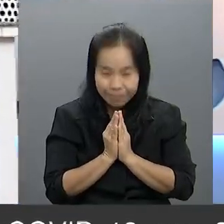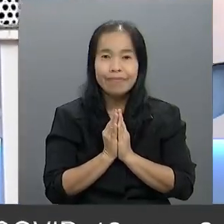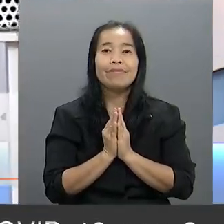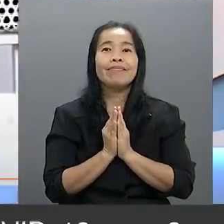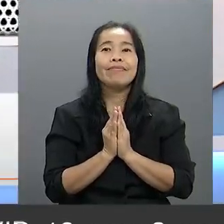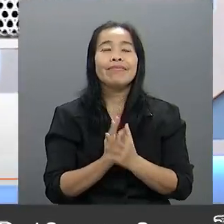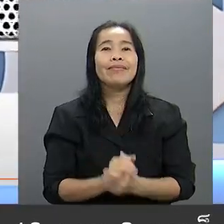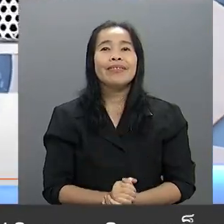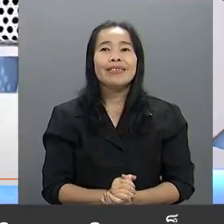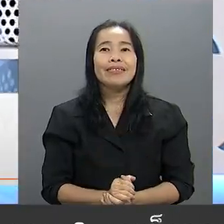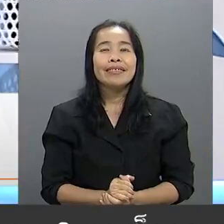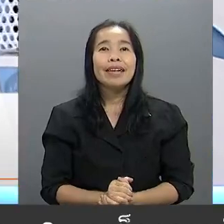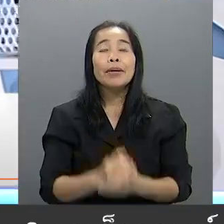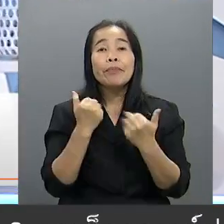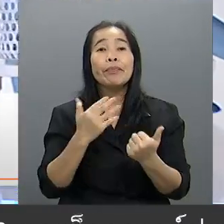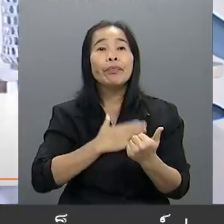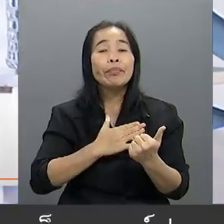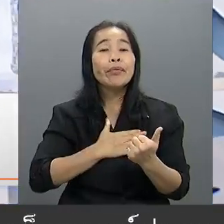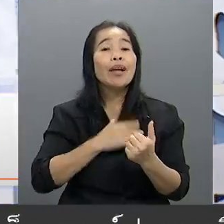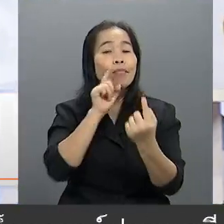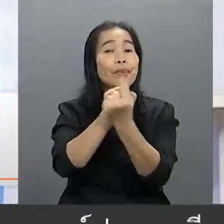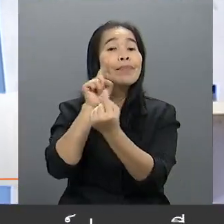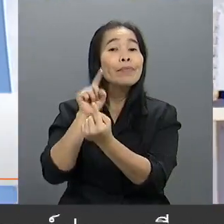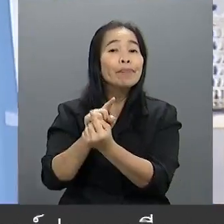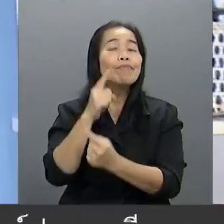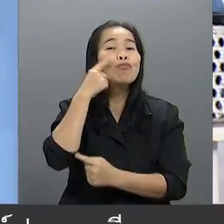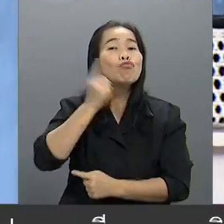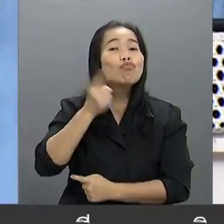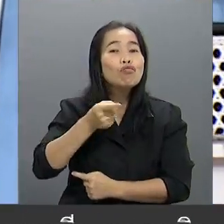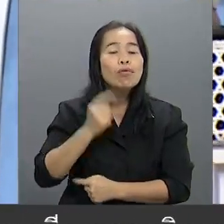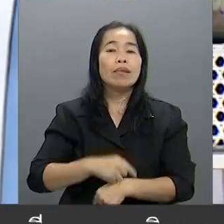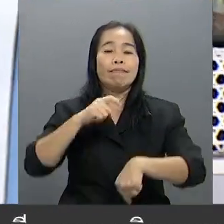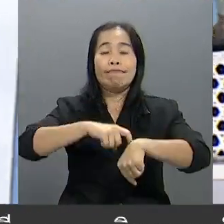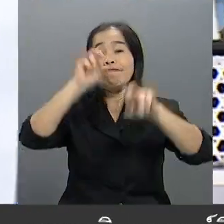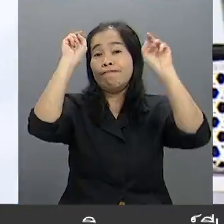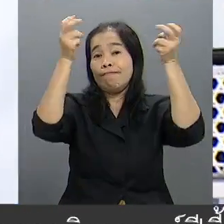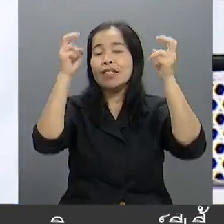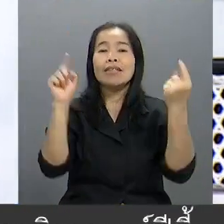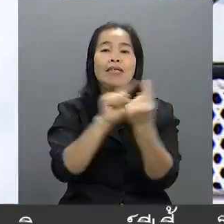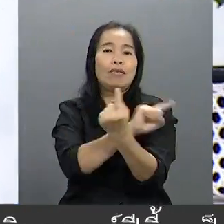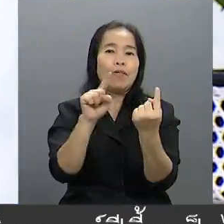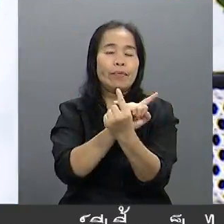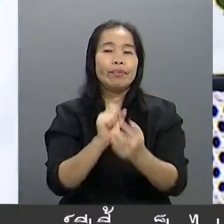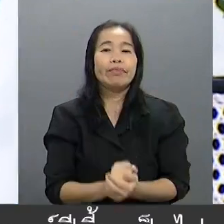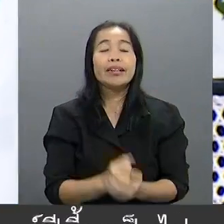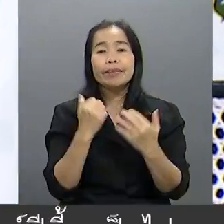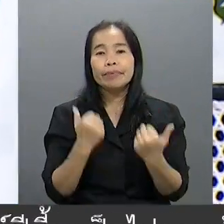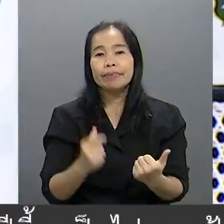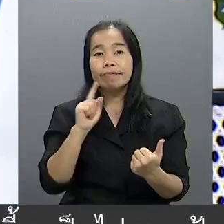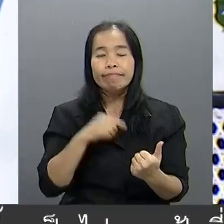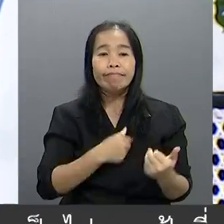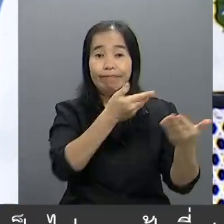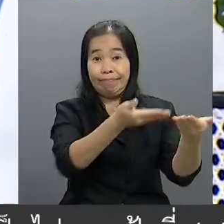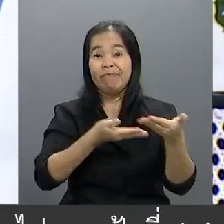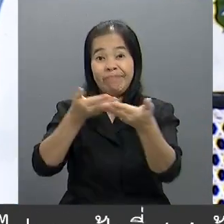สวัสดีค่ะคุณผู้ชมคะพบกันเช่นเคยนะคะกับปูเป้ภัคคนันท์ในช่วงประเด็นสังคมค่ะวันนี้นะคะจะชวนคุณผู้ชมมาร่วมน้อ